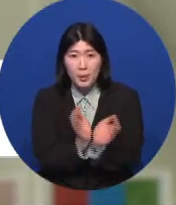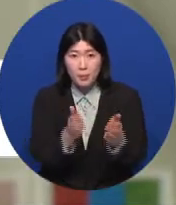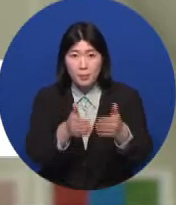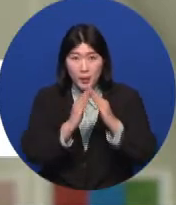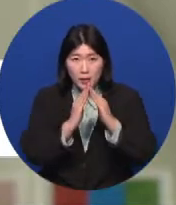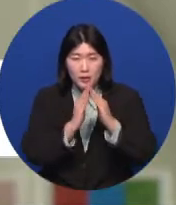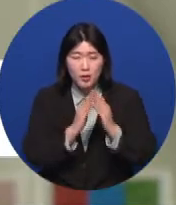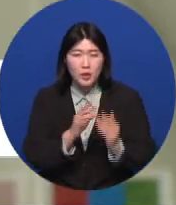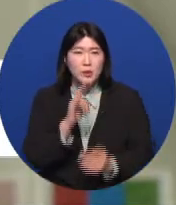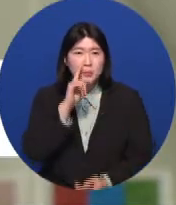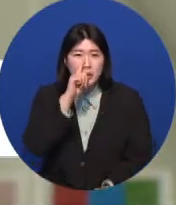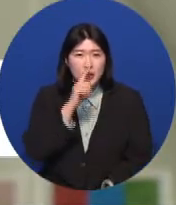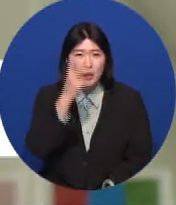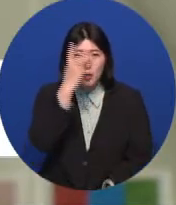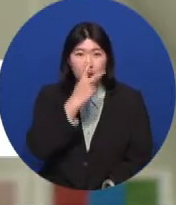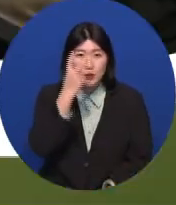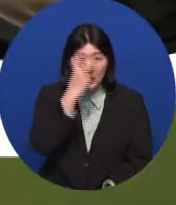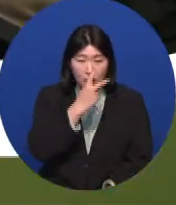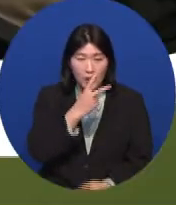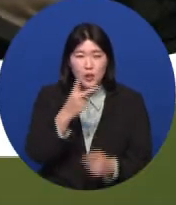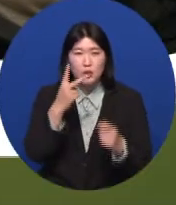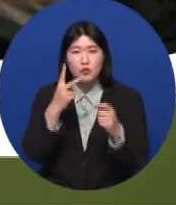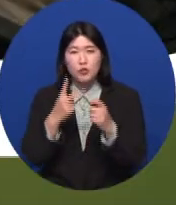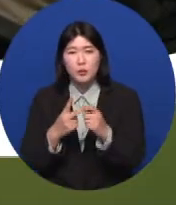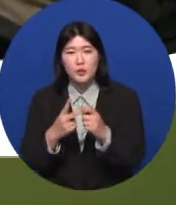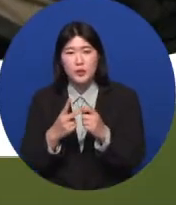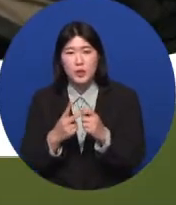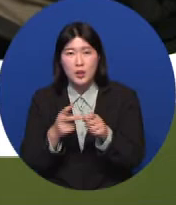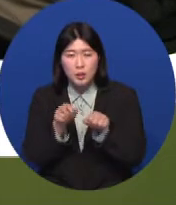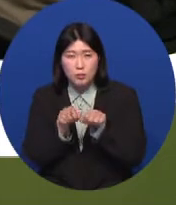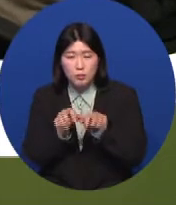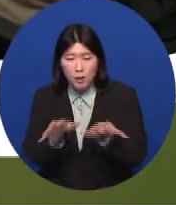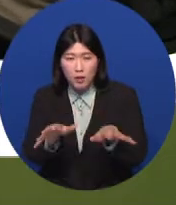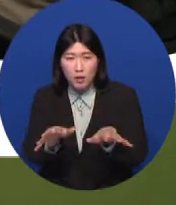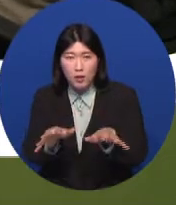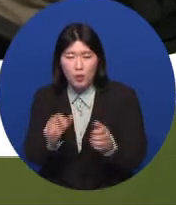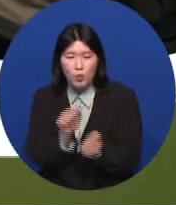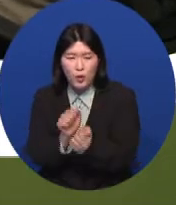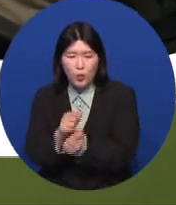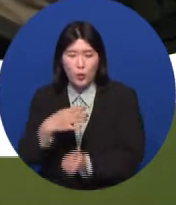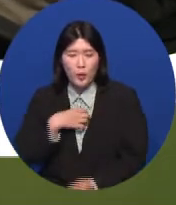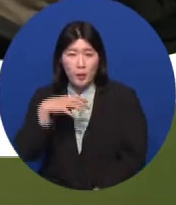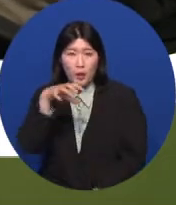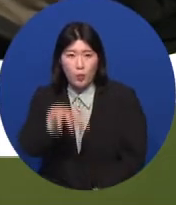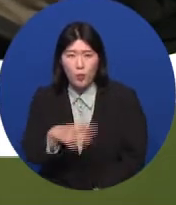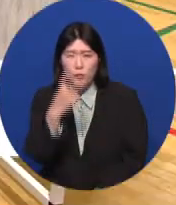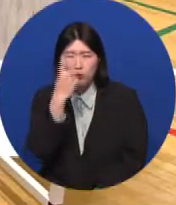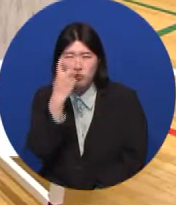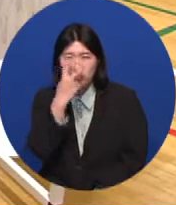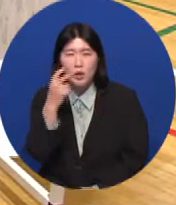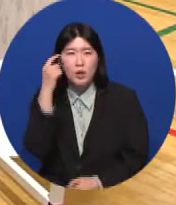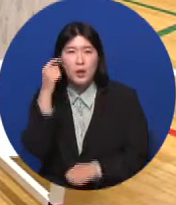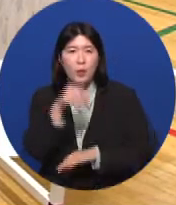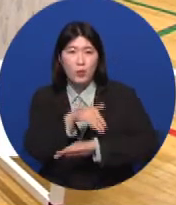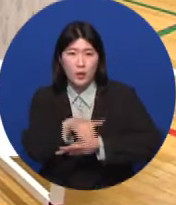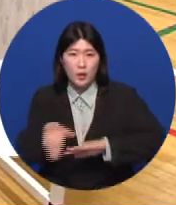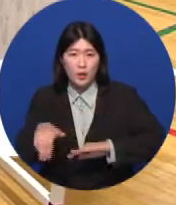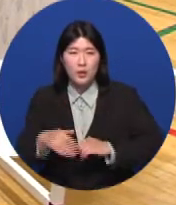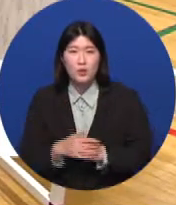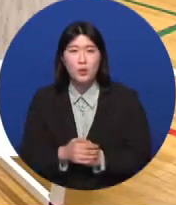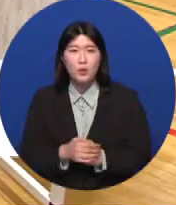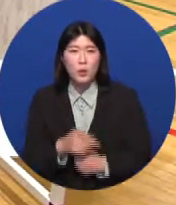중심의 pc 에 검사와 코론 알고 확산 우려가 큰 집단의 집중 관리하고 다음달 말까지